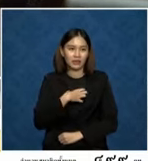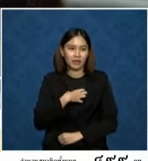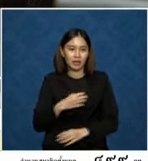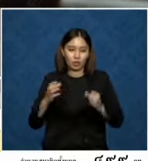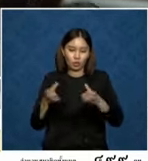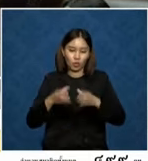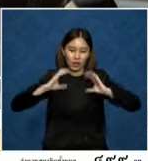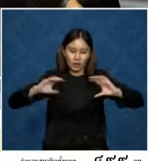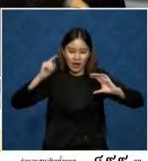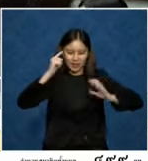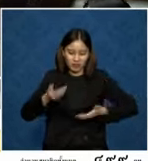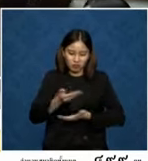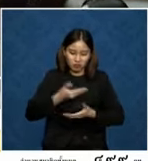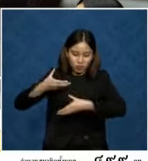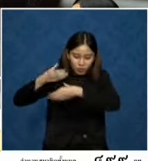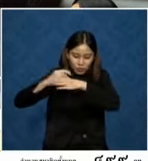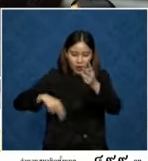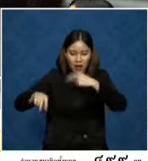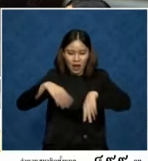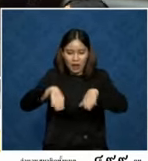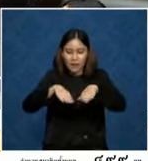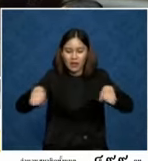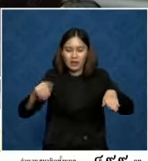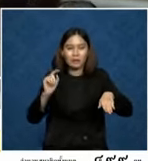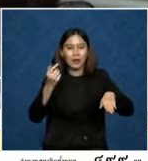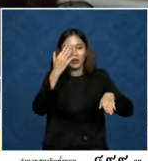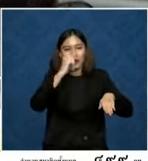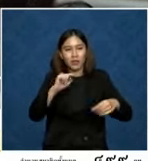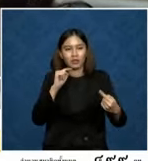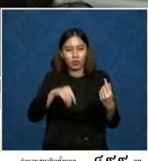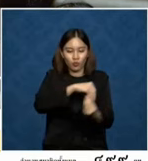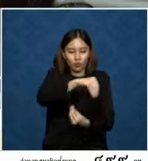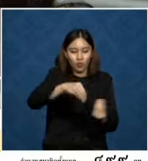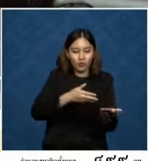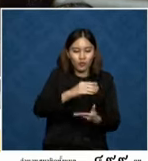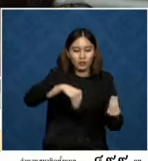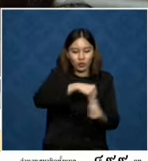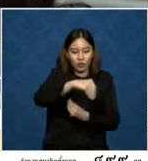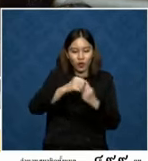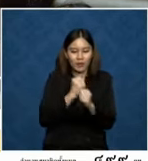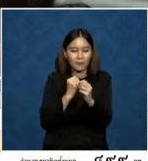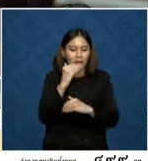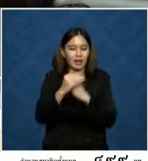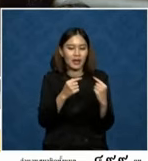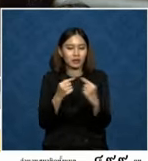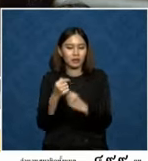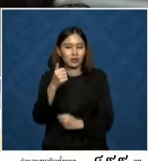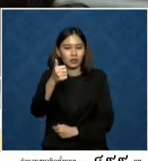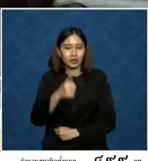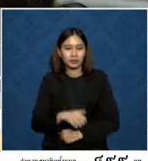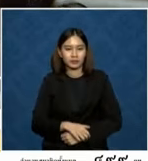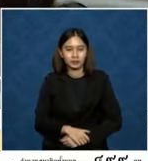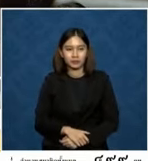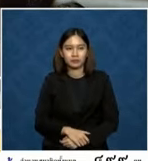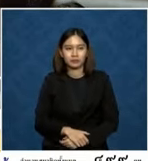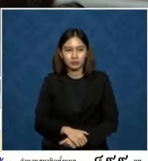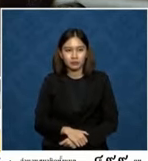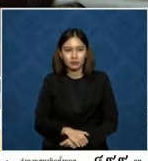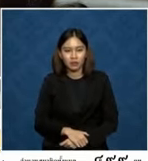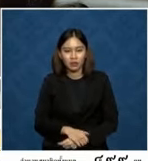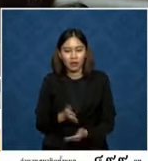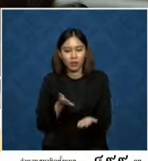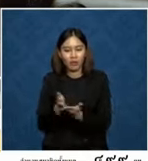บาลลองทบทวนและหามาตรการในส่วนนี้เพื่อจะให้ภาคธุรกิจรันต่อไปได้ส่วนอีกเรื่องนึงนะครับคือภา